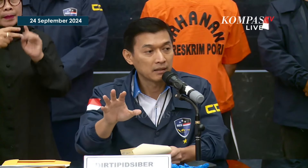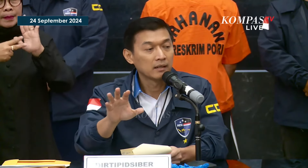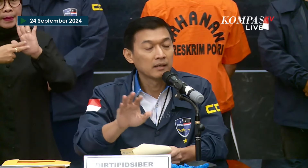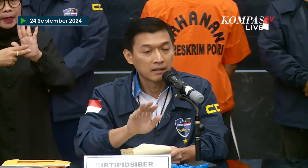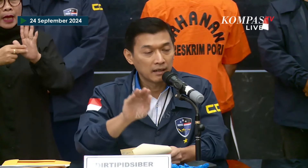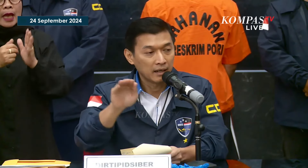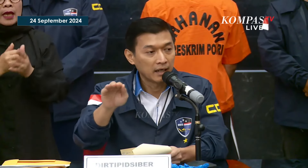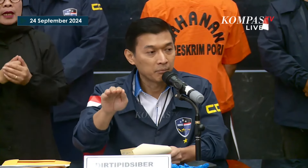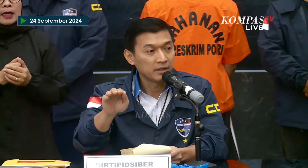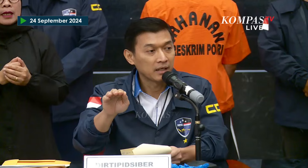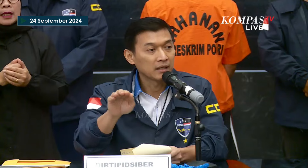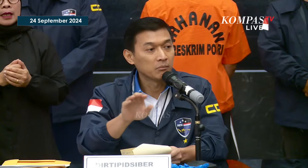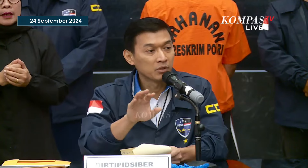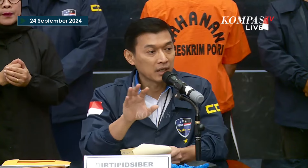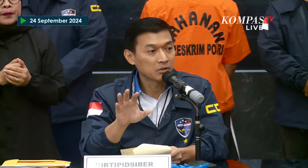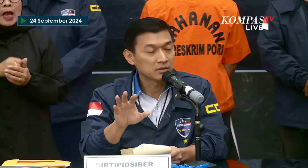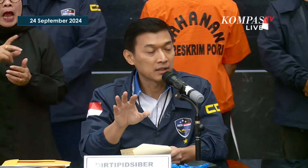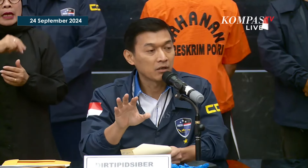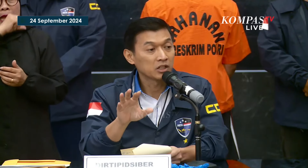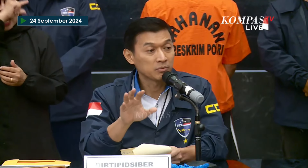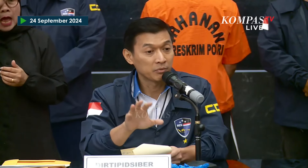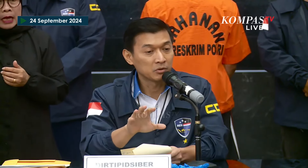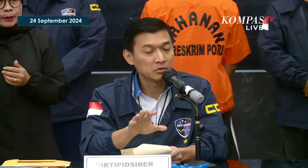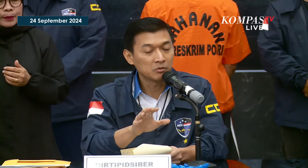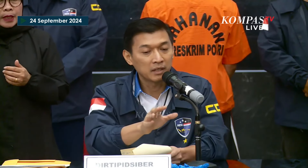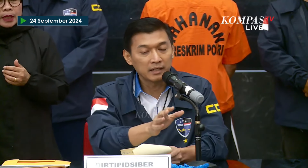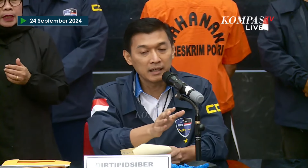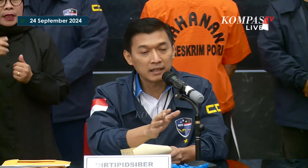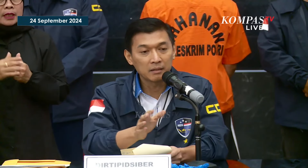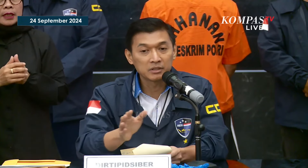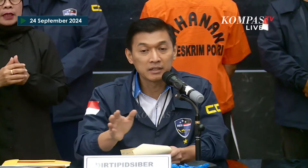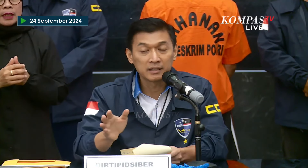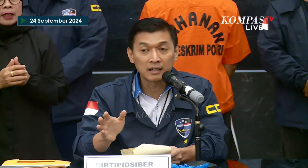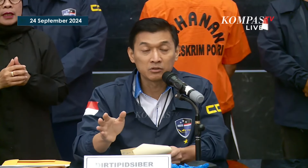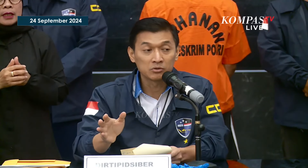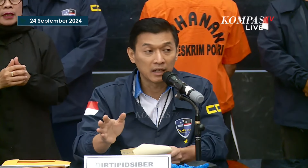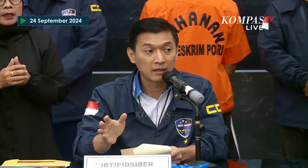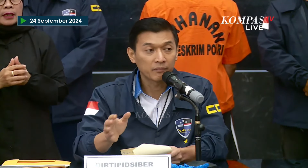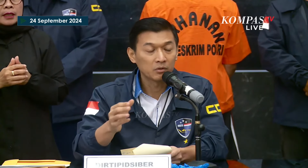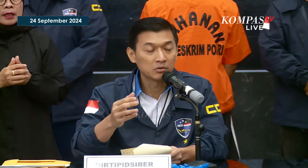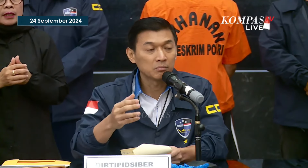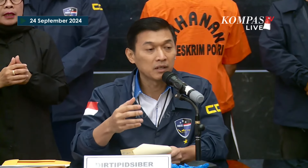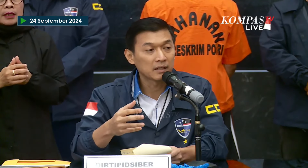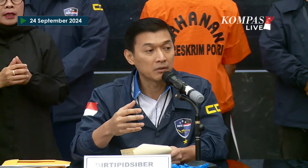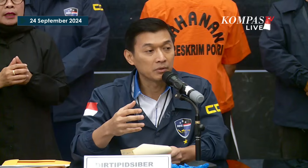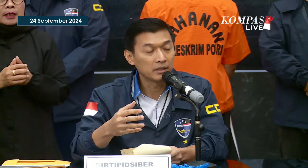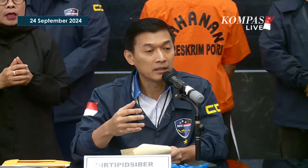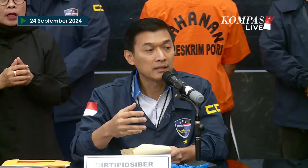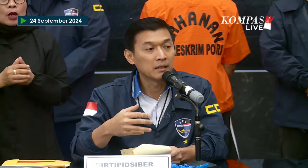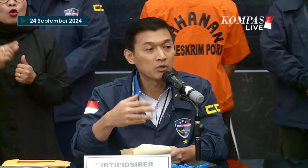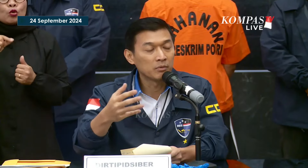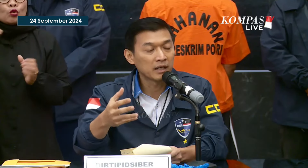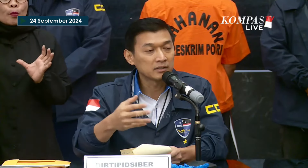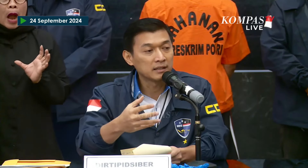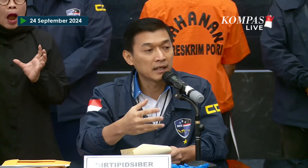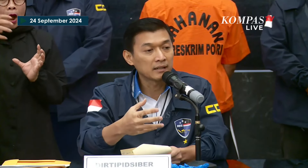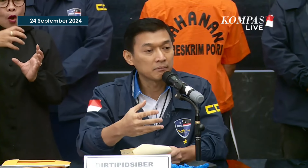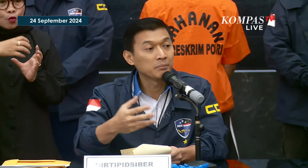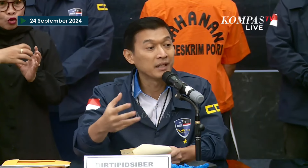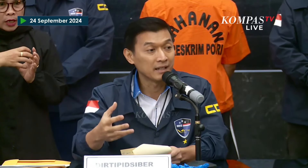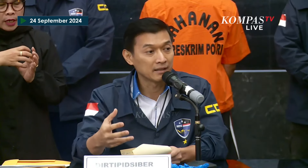beberapa IP yang kemungkinan masuk sana. Oleh sebab itu, maka ini akan ada penyelidikan lanjutan untuk mengetahui dan